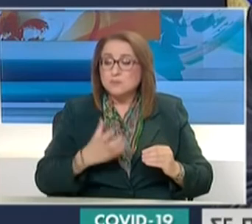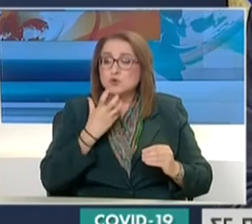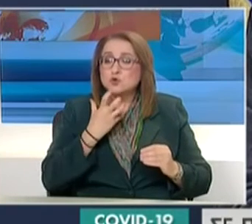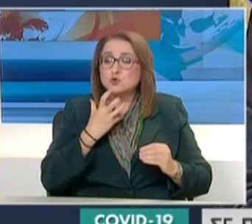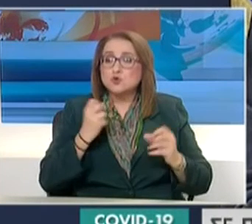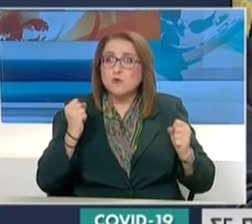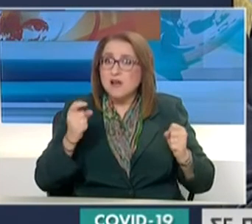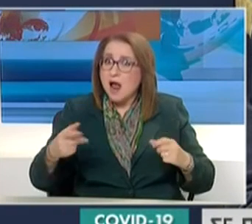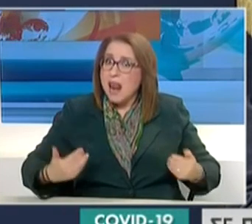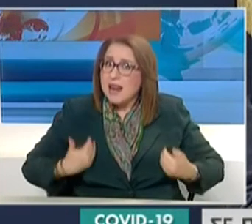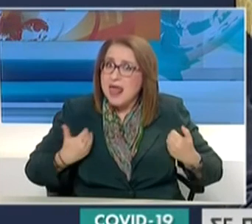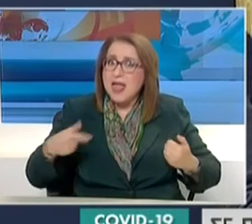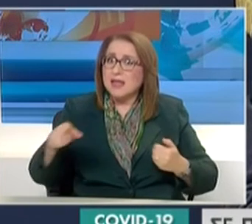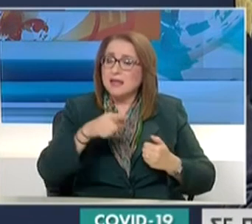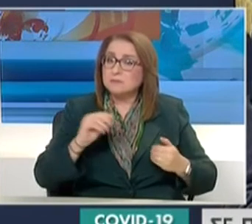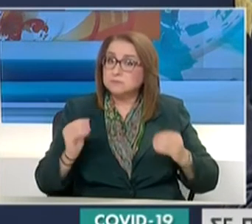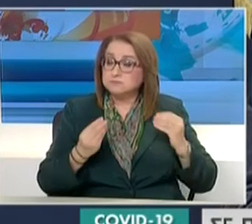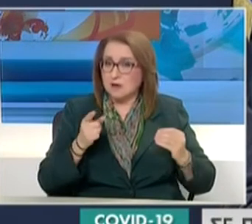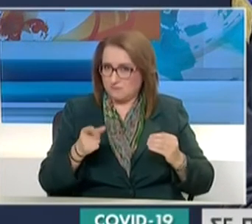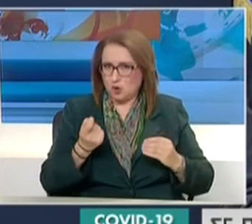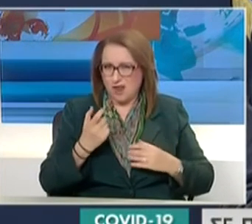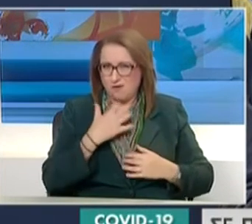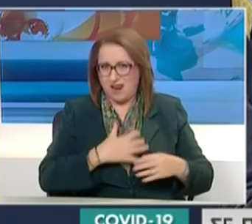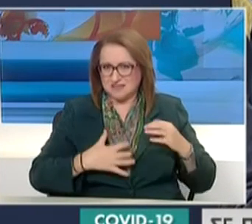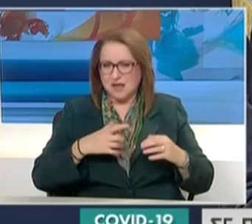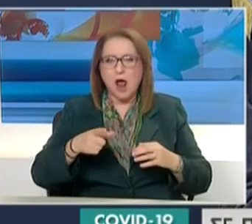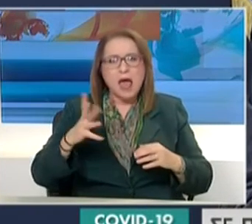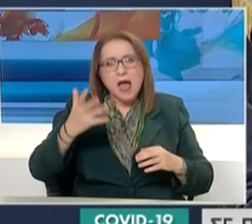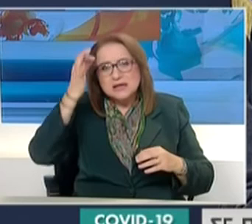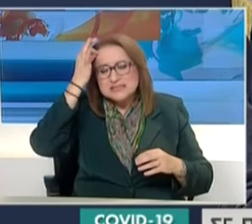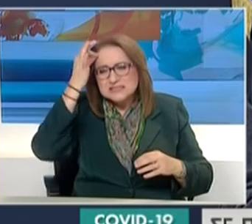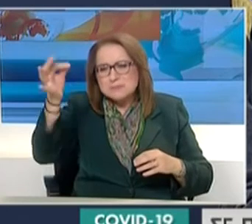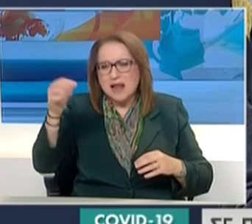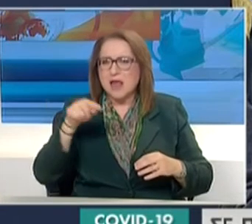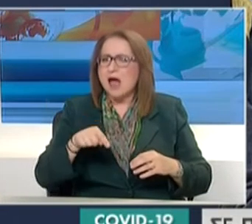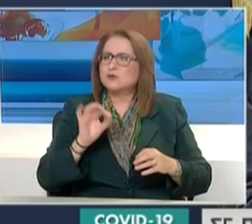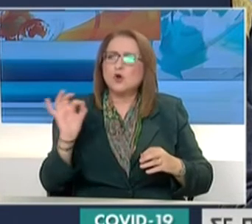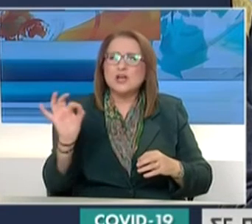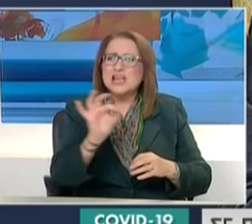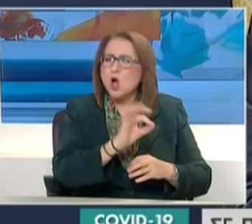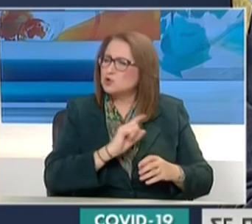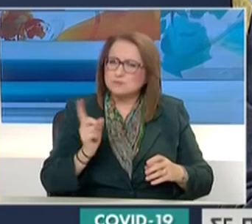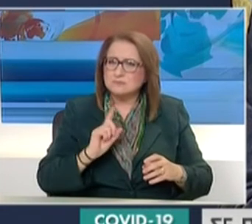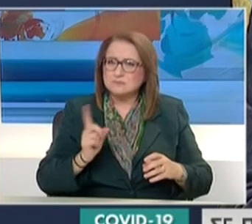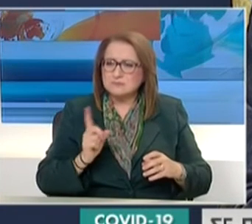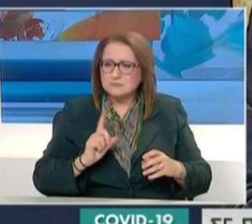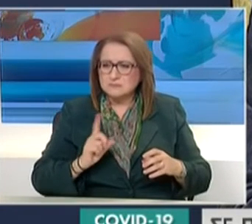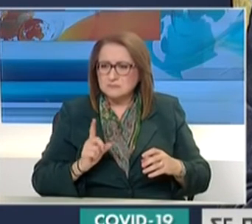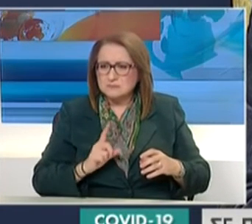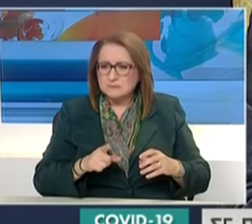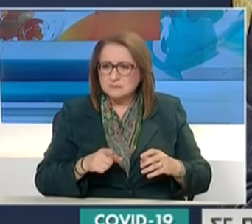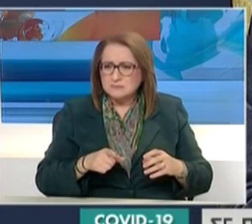τους, ενώ είναι νέοι. Αυτό είναι σπάνιο και δεν συμβαίνει συχνά με το νέο ιό. Πρέπει όμως να είμαστε σε αυξημένη